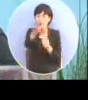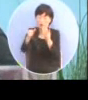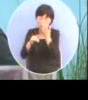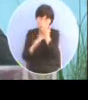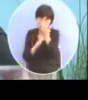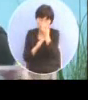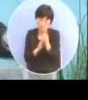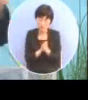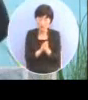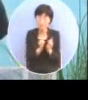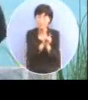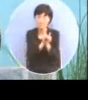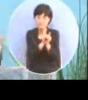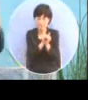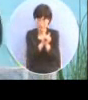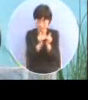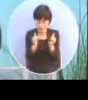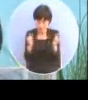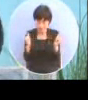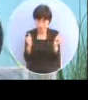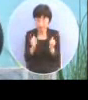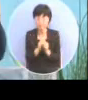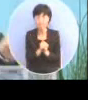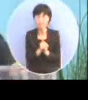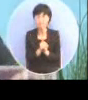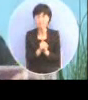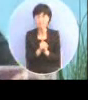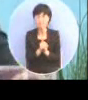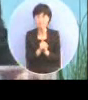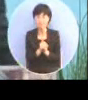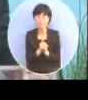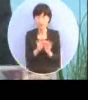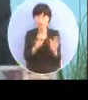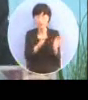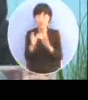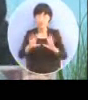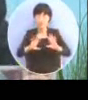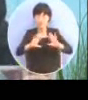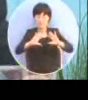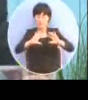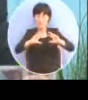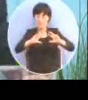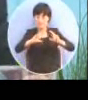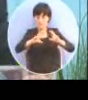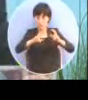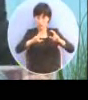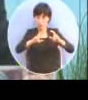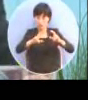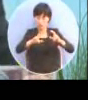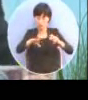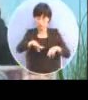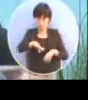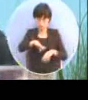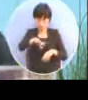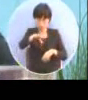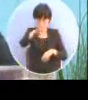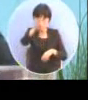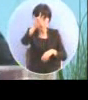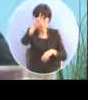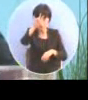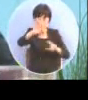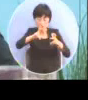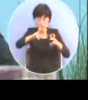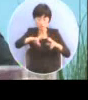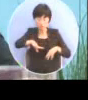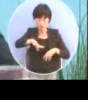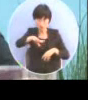아시다시피 인생 지구상 처음으로 나사렛 예수 그리스도 이름으로 일어나 걸어라. Cũng